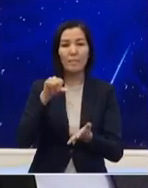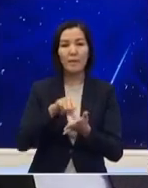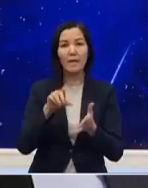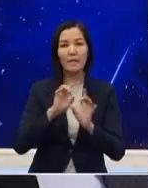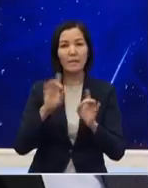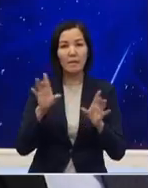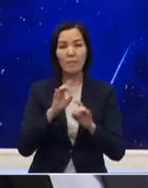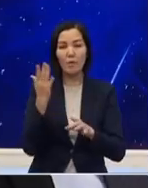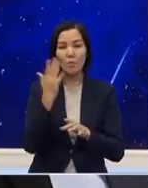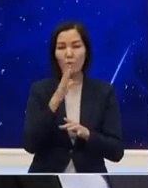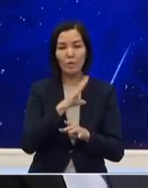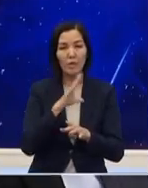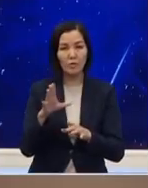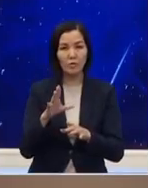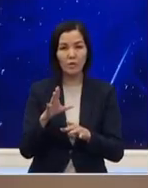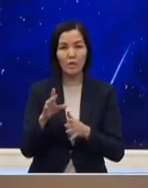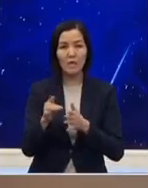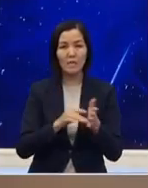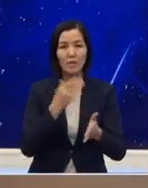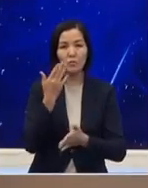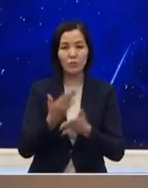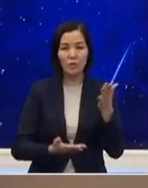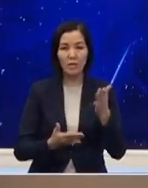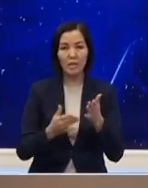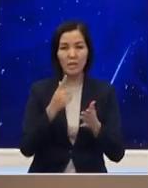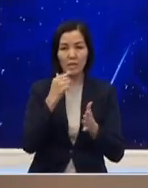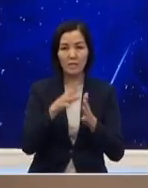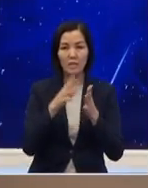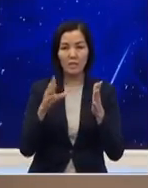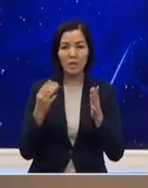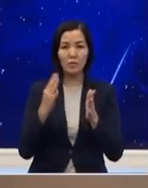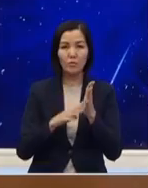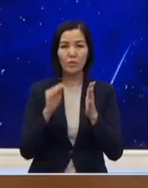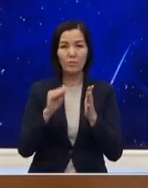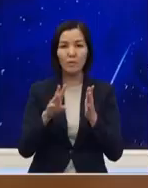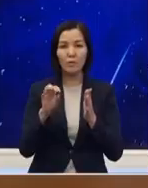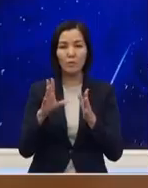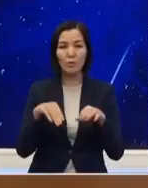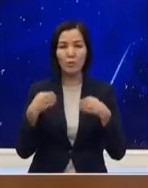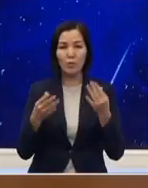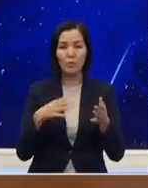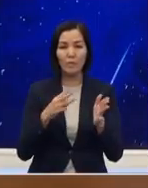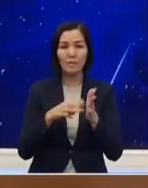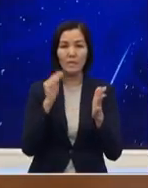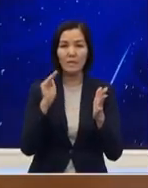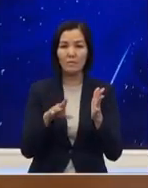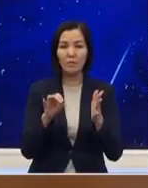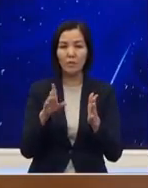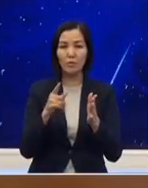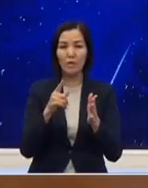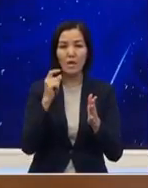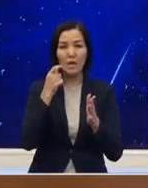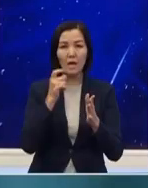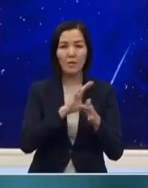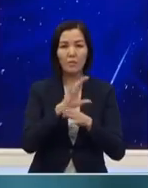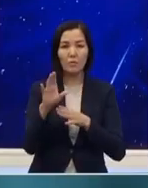оқытпады. Отырар-отырмастан қызылша жайын сұрады. Зауытқа 90 мың тонна тәтті түбір өтіпті. 8 мың тонна аққант